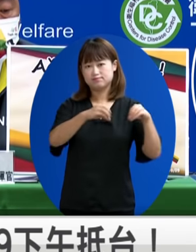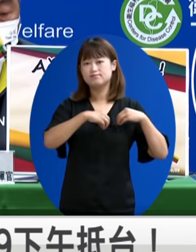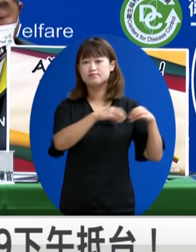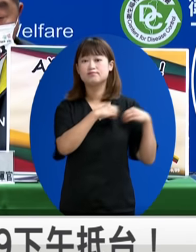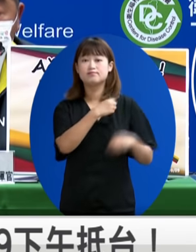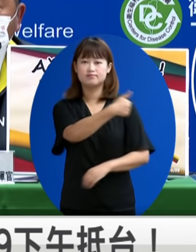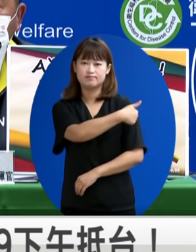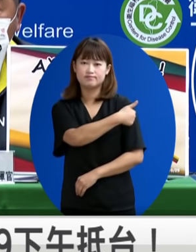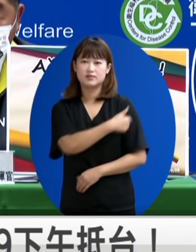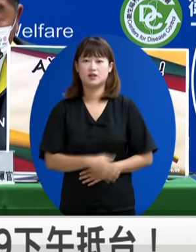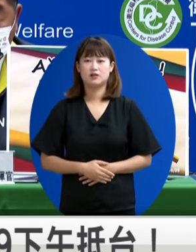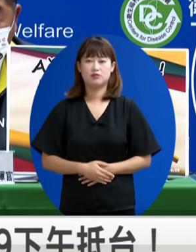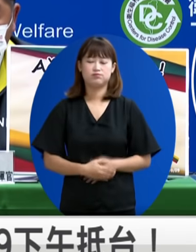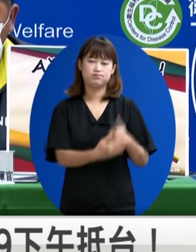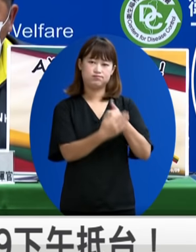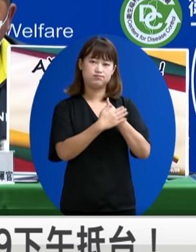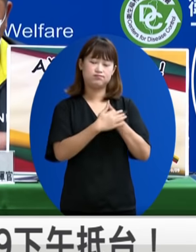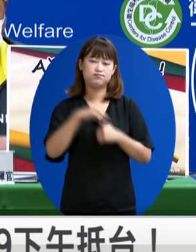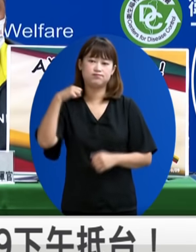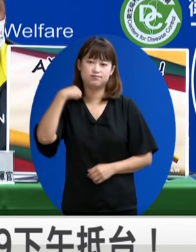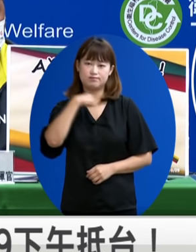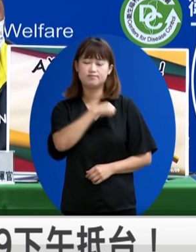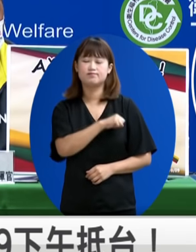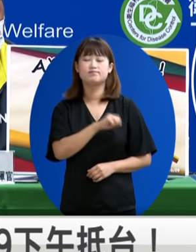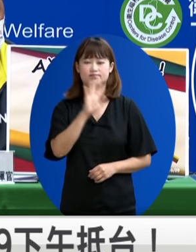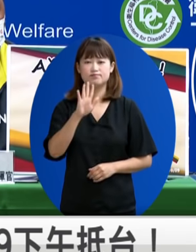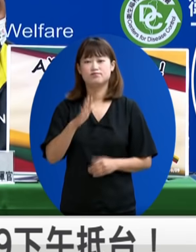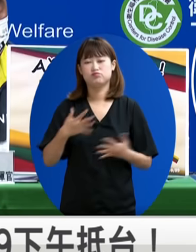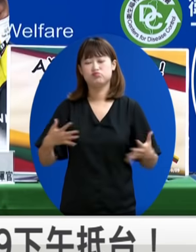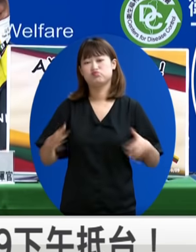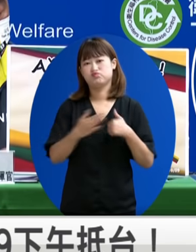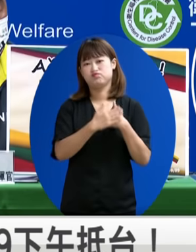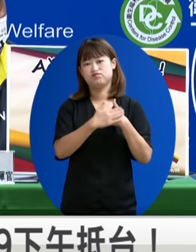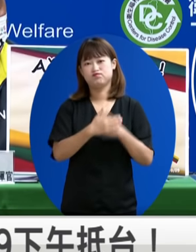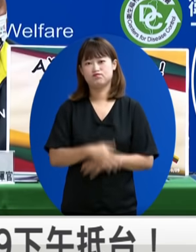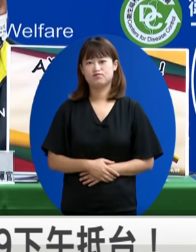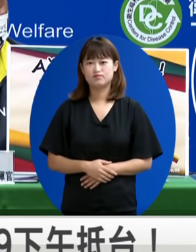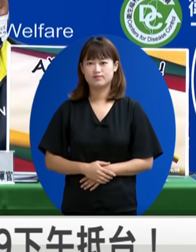疫苗，对我们整体在施打上有很大的帮助。